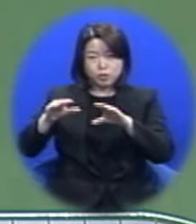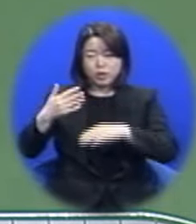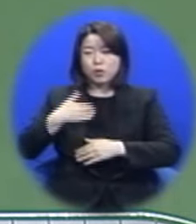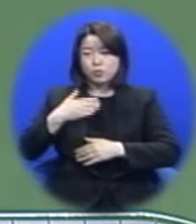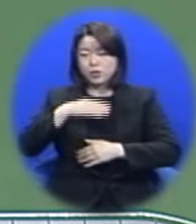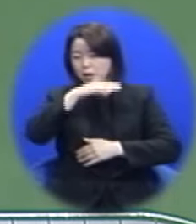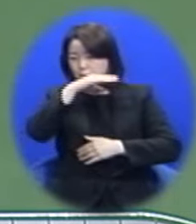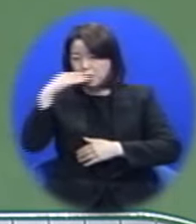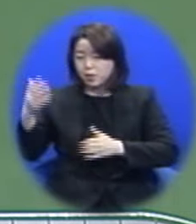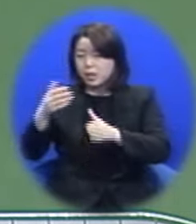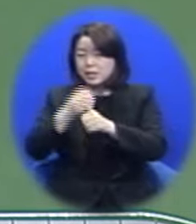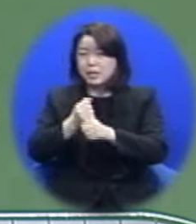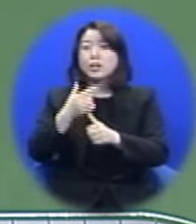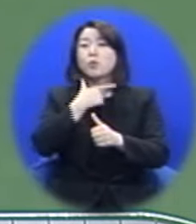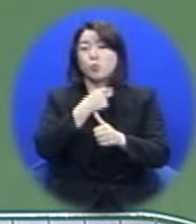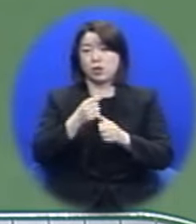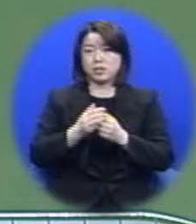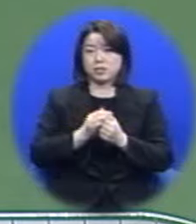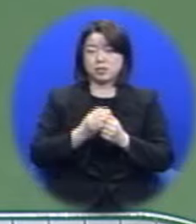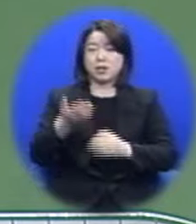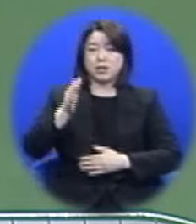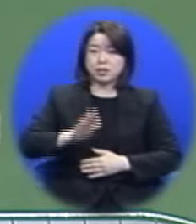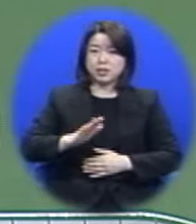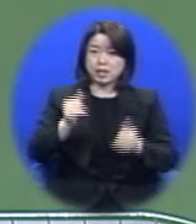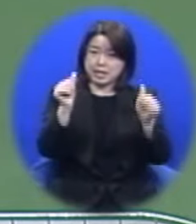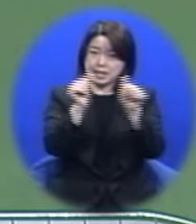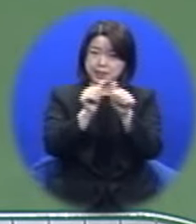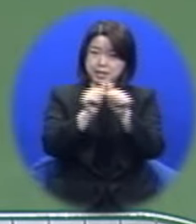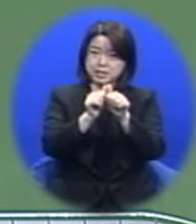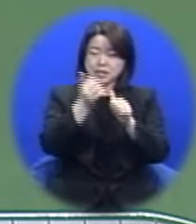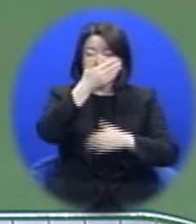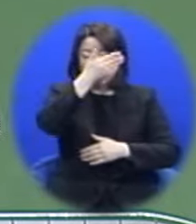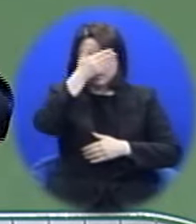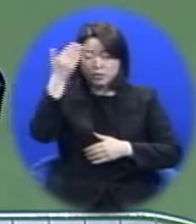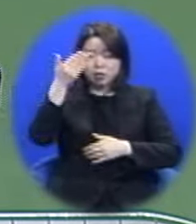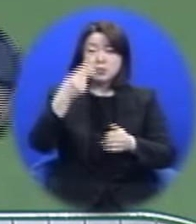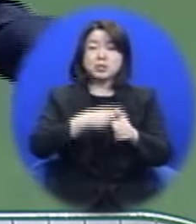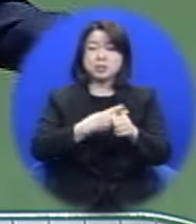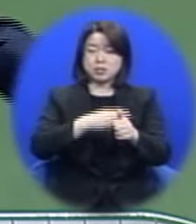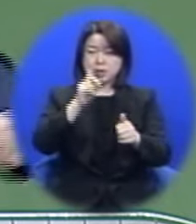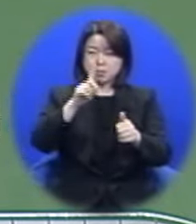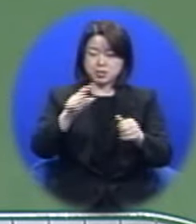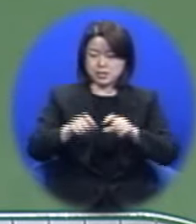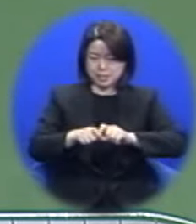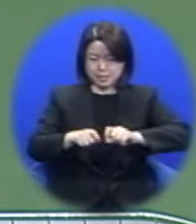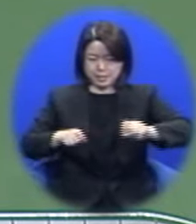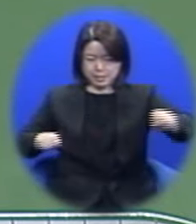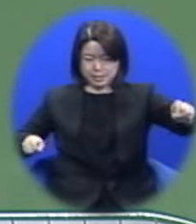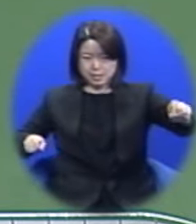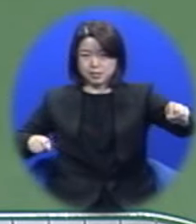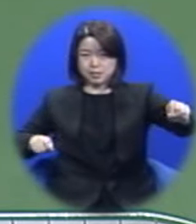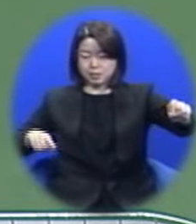바로잡아주려고 했었는데 남자 젊은 선생님 한 분은 긴 막대기를 들고